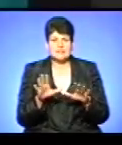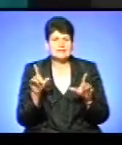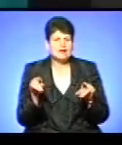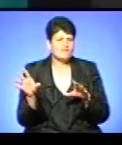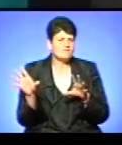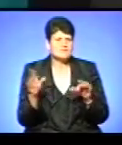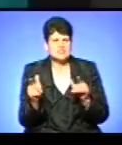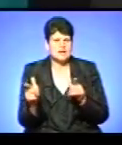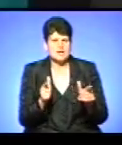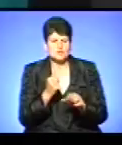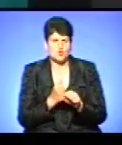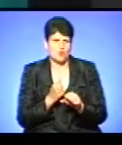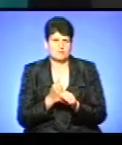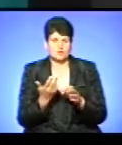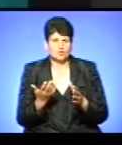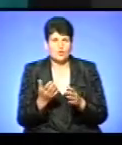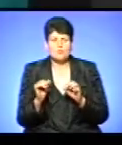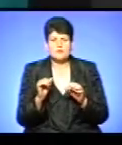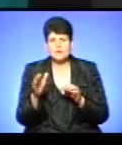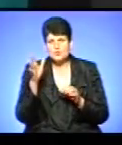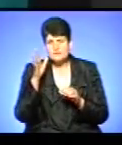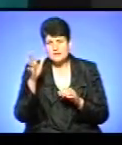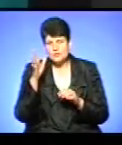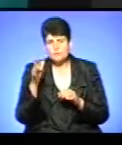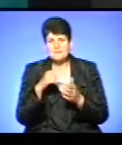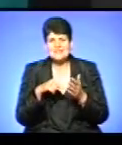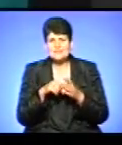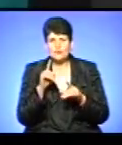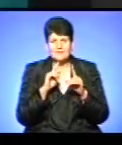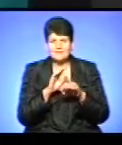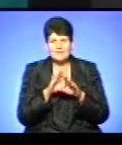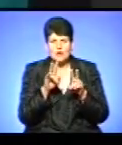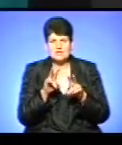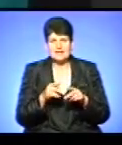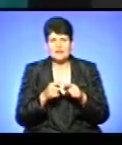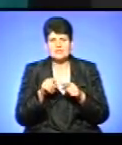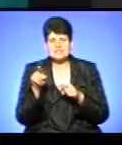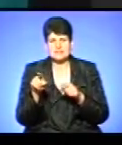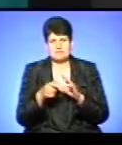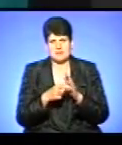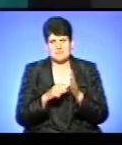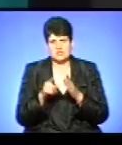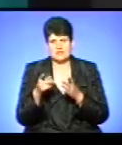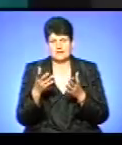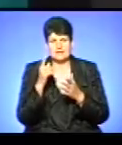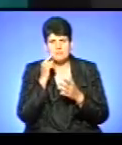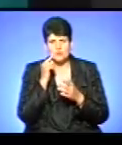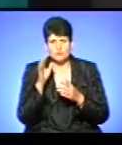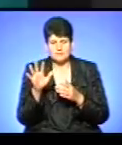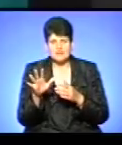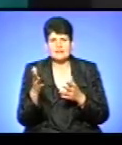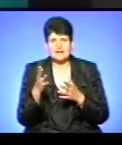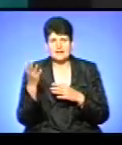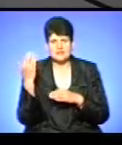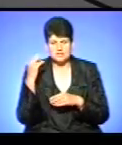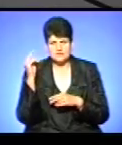зроблено. Суто управління освіти і науки, міська рада не розглядало це приміщення, де на Медовій, де